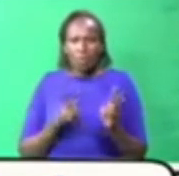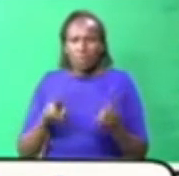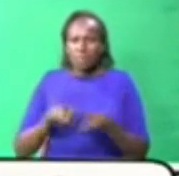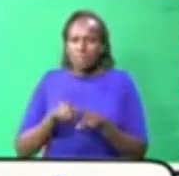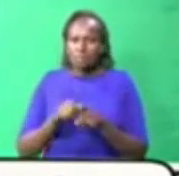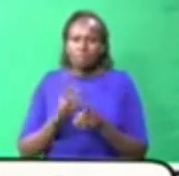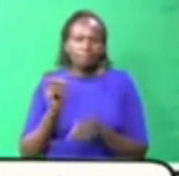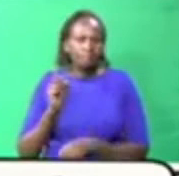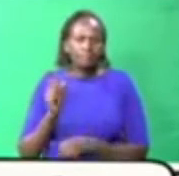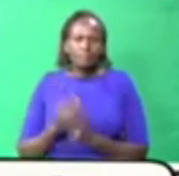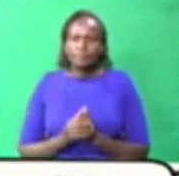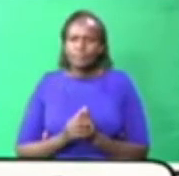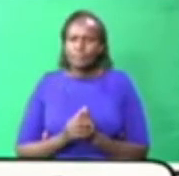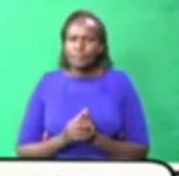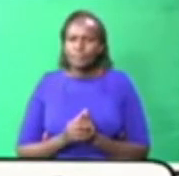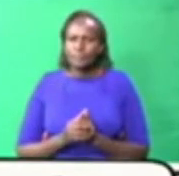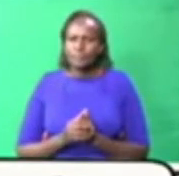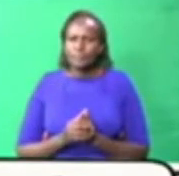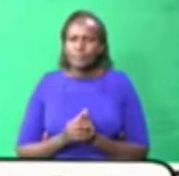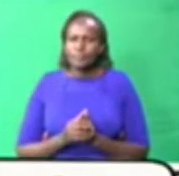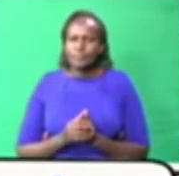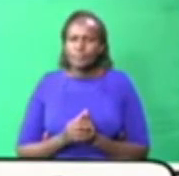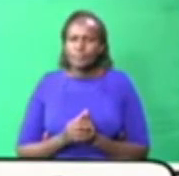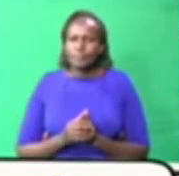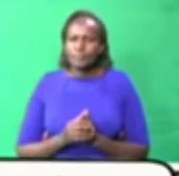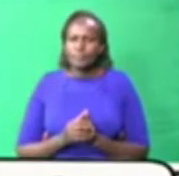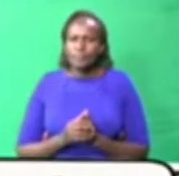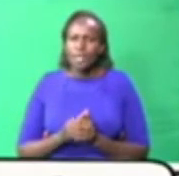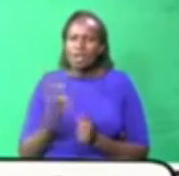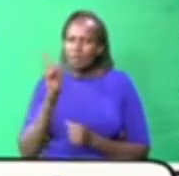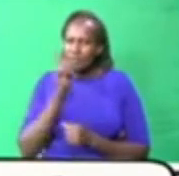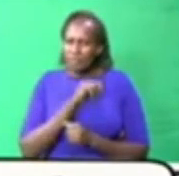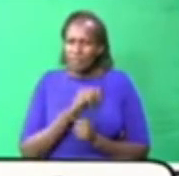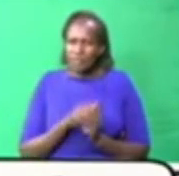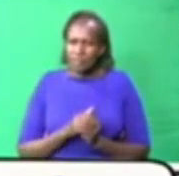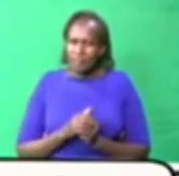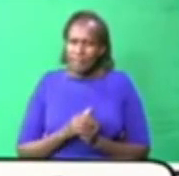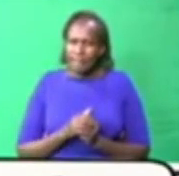Ukristo wa kawaida, Mungu atusaidie tutoke mahali pale. Napenda kumalizia.